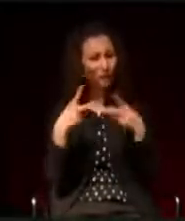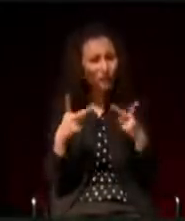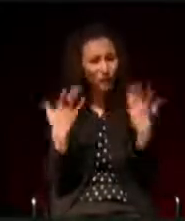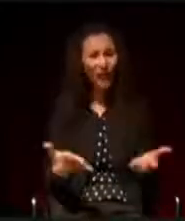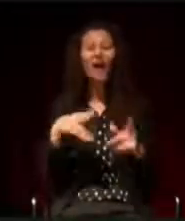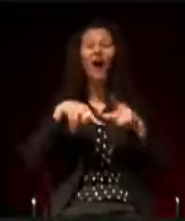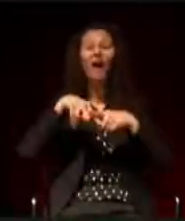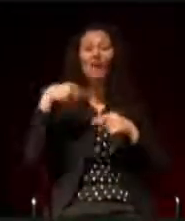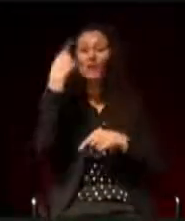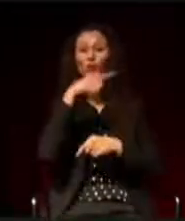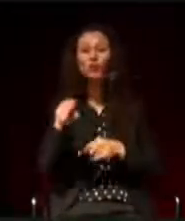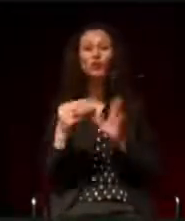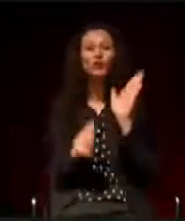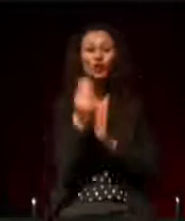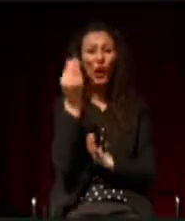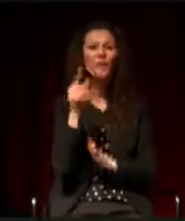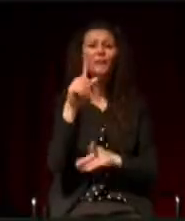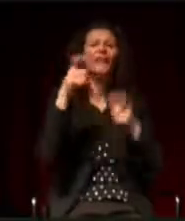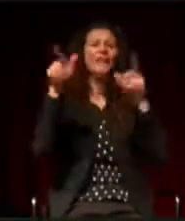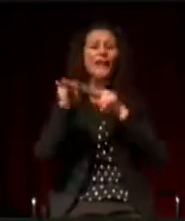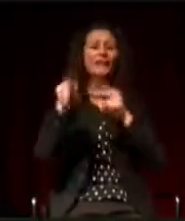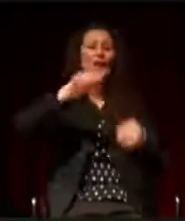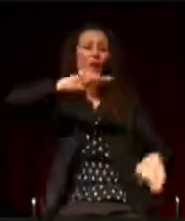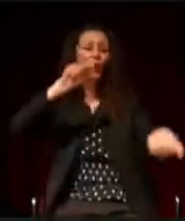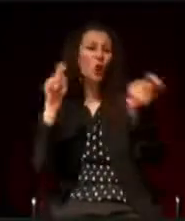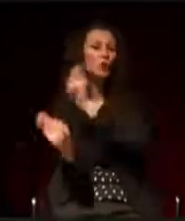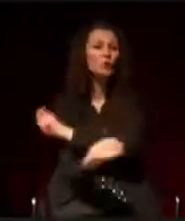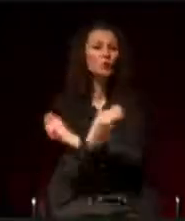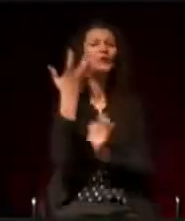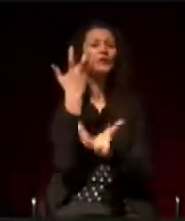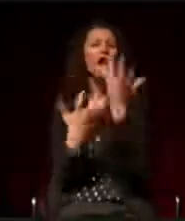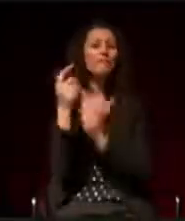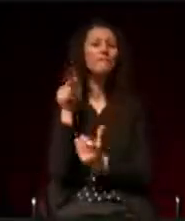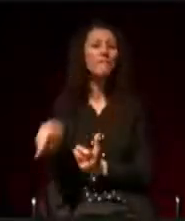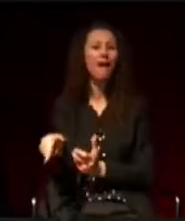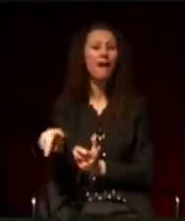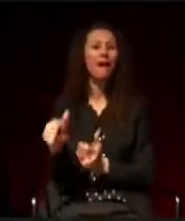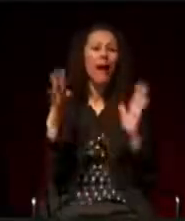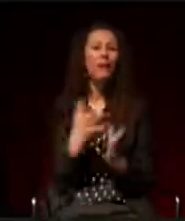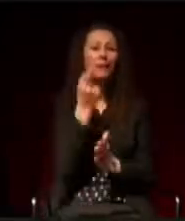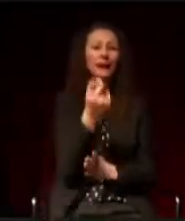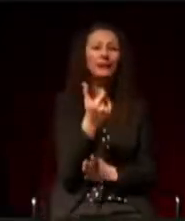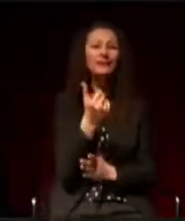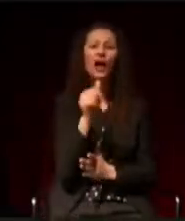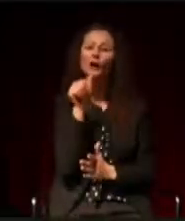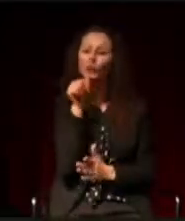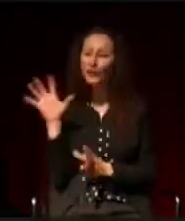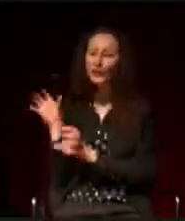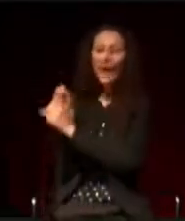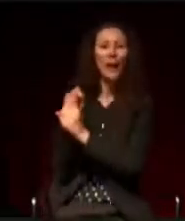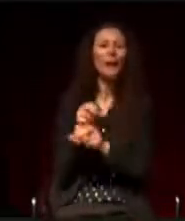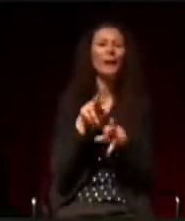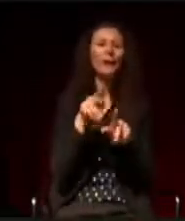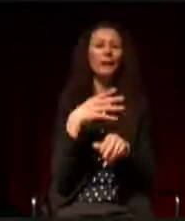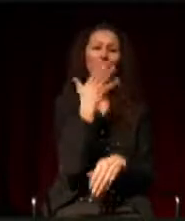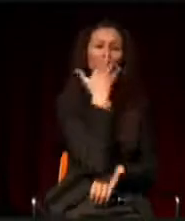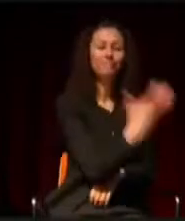ve afet nedeniyle ortaya çıkan bir kentsel dönüşümü kaynağının en azından can suyunu yakalamış